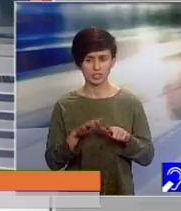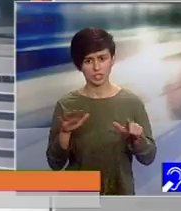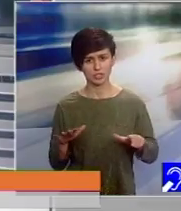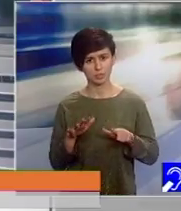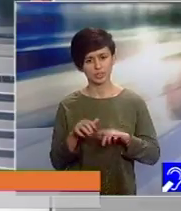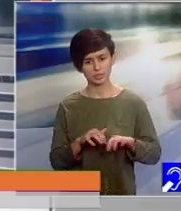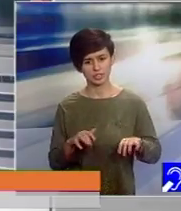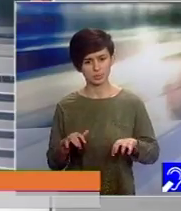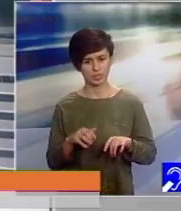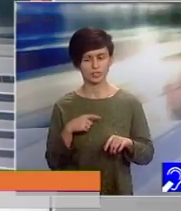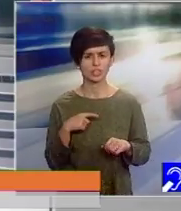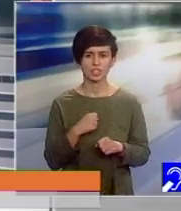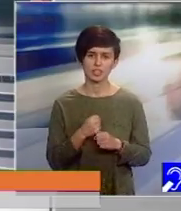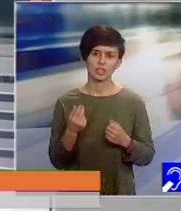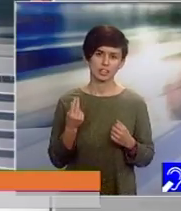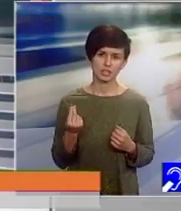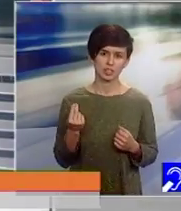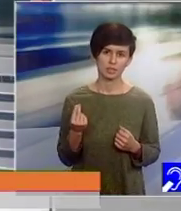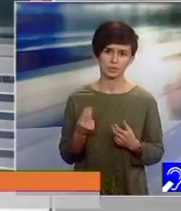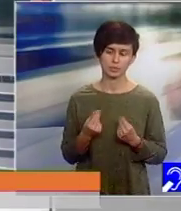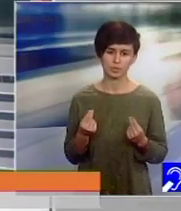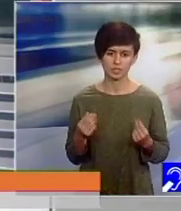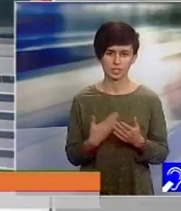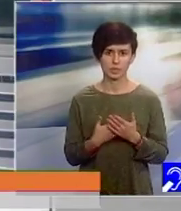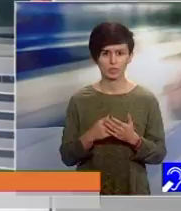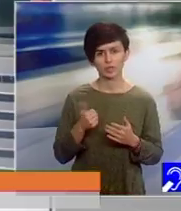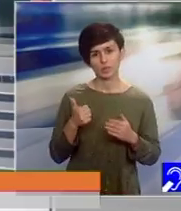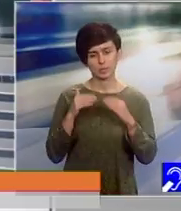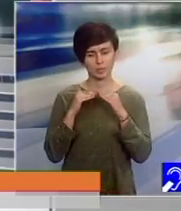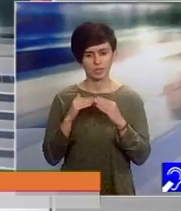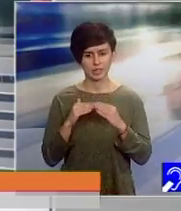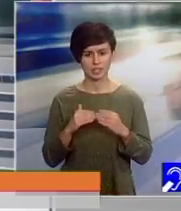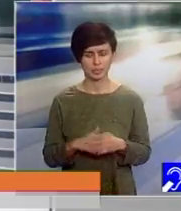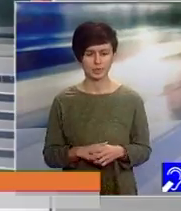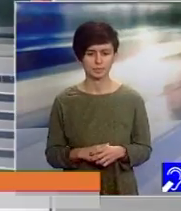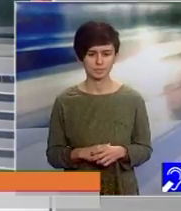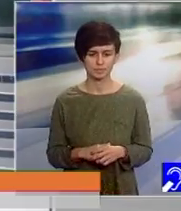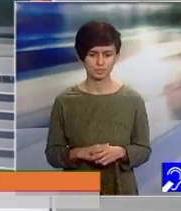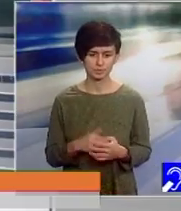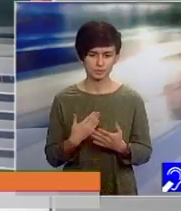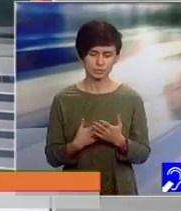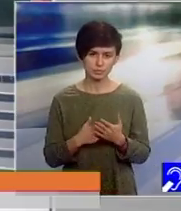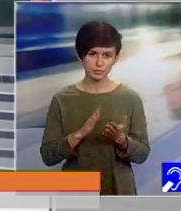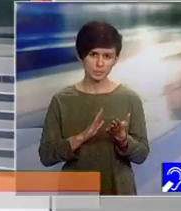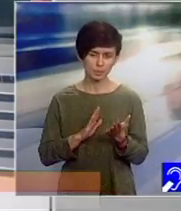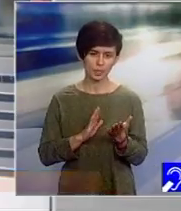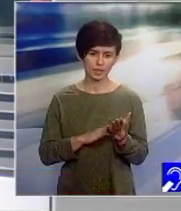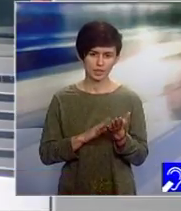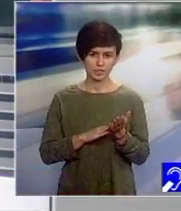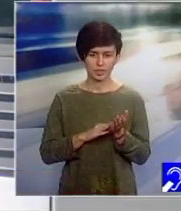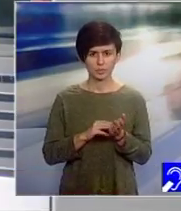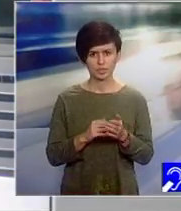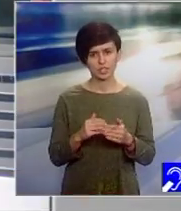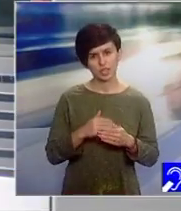mult pentru o primă etapă, deci și pentru faptul că totuși am devansat concursul cu o